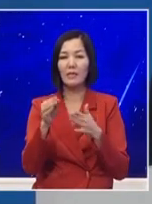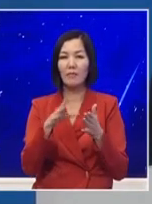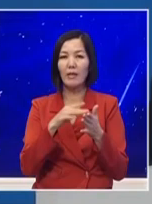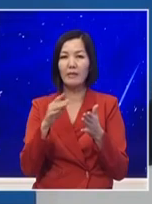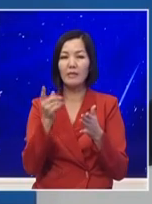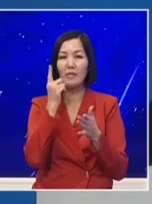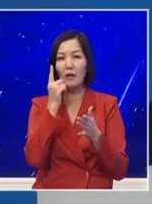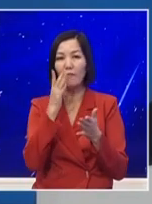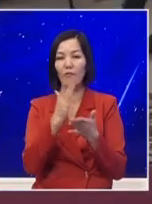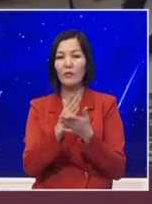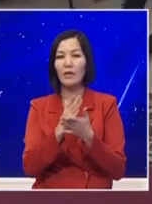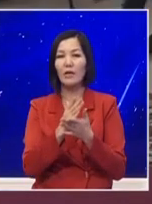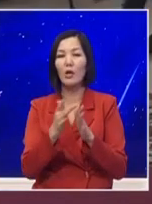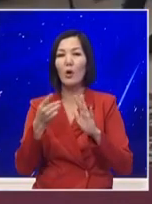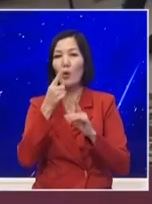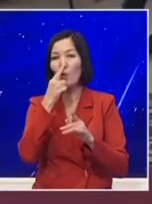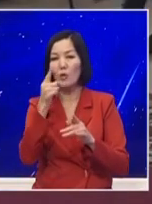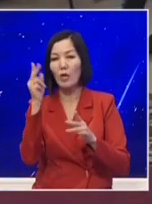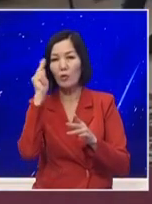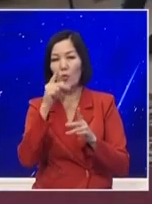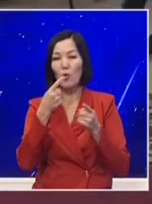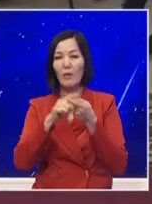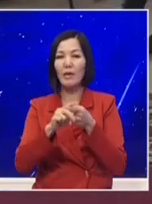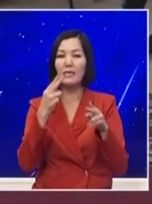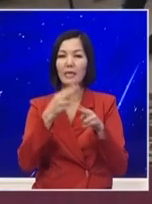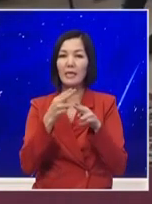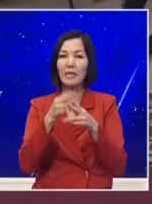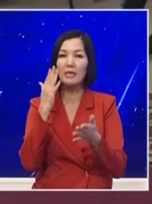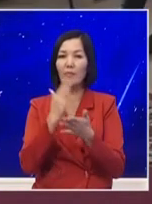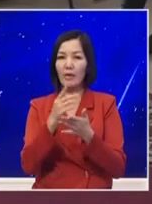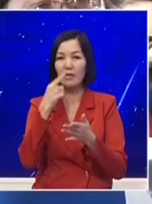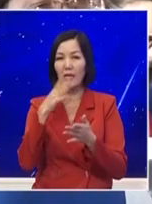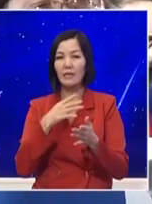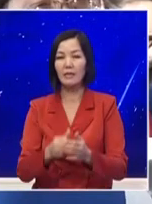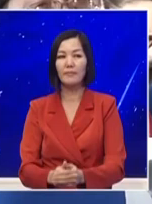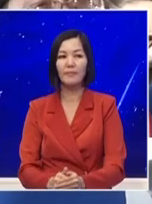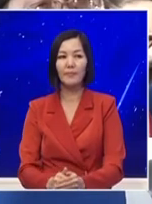жиынында тұрғындары осы онлайн оқуға байланысты кедергілер барын айтты.